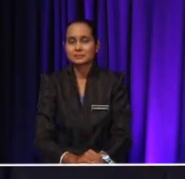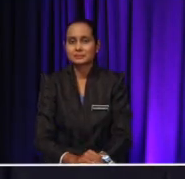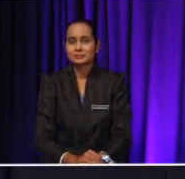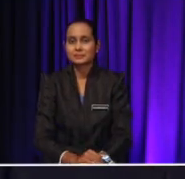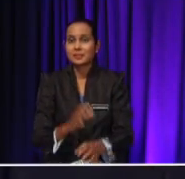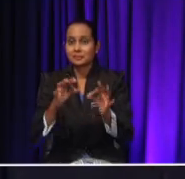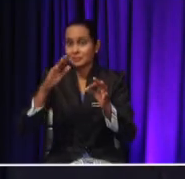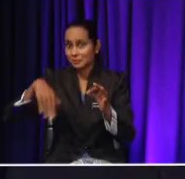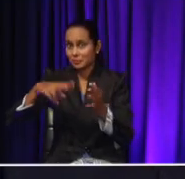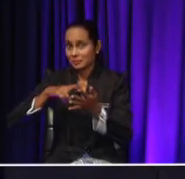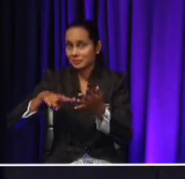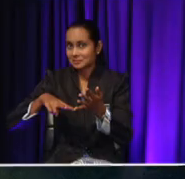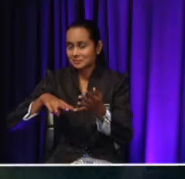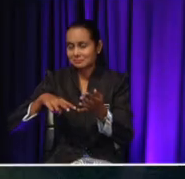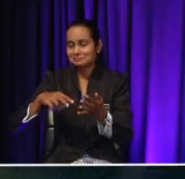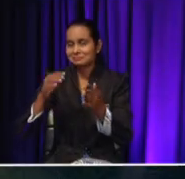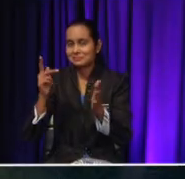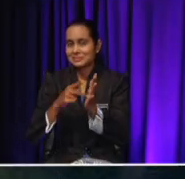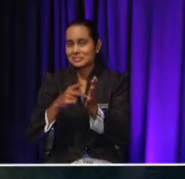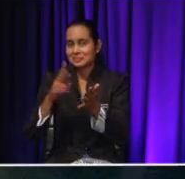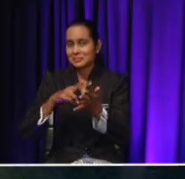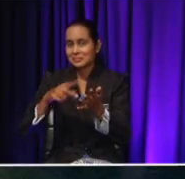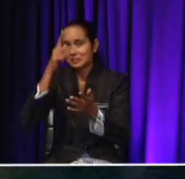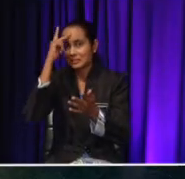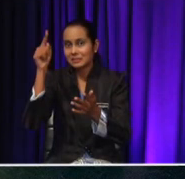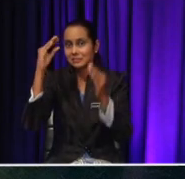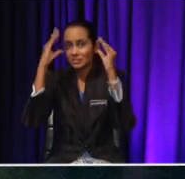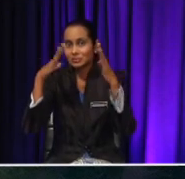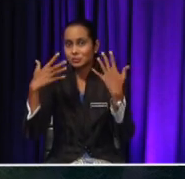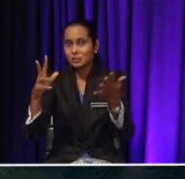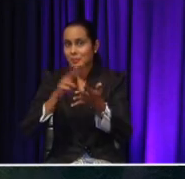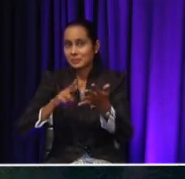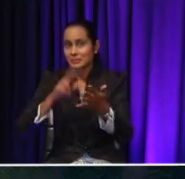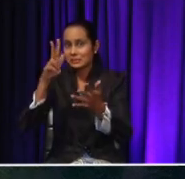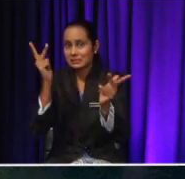Akmal belum baca akmatin baca coba saya baca tiga kali novel ini betul